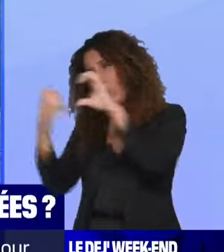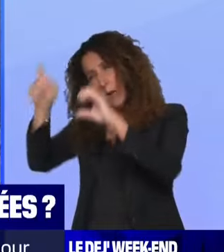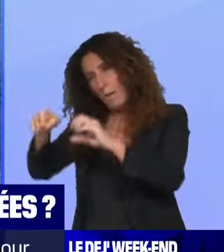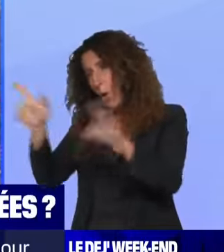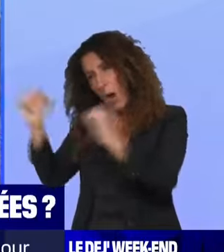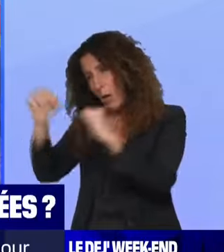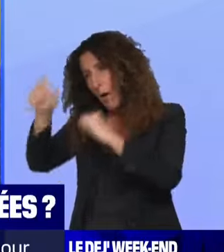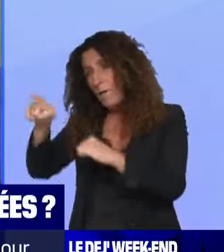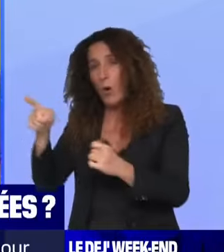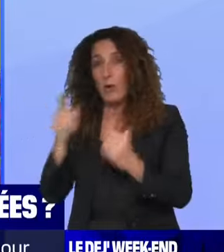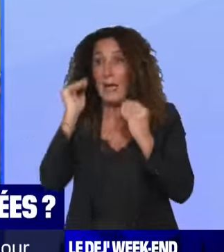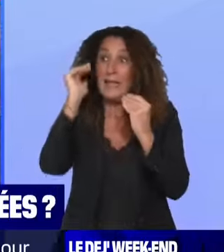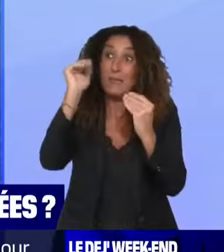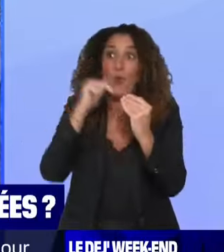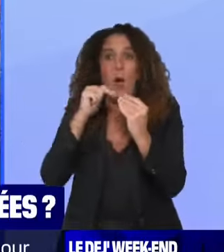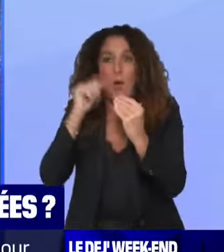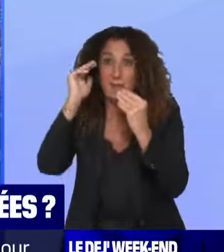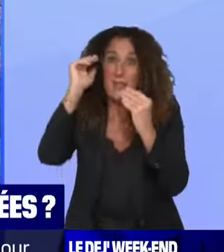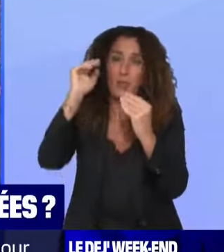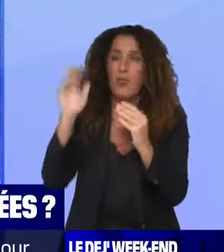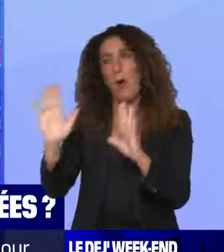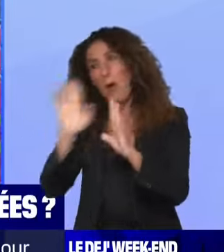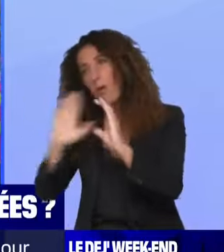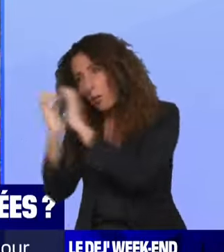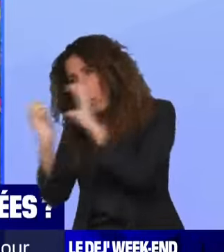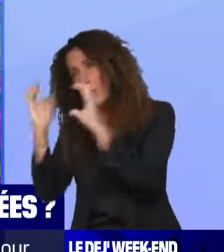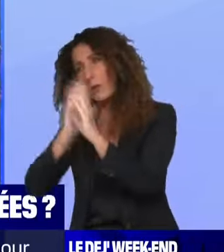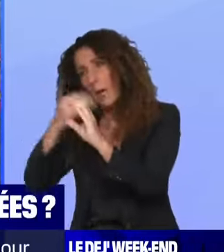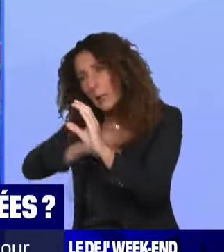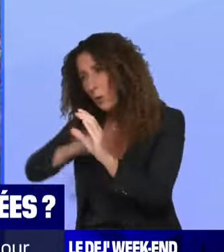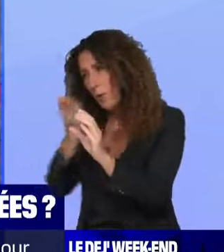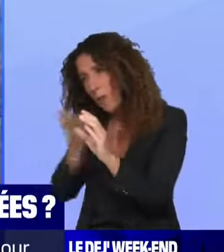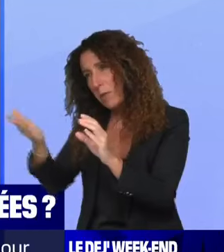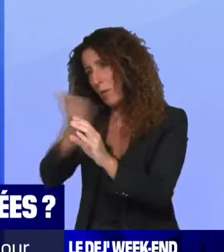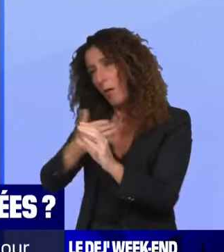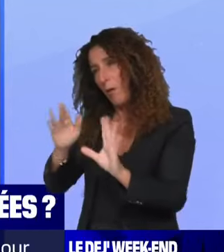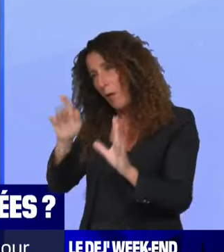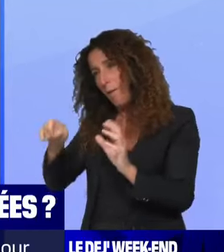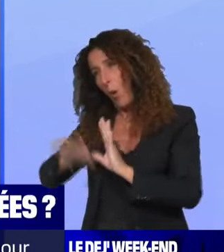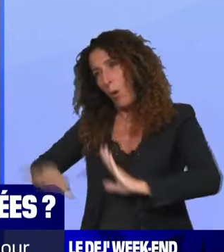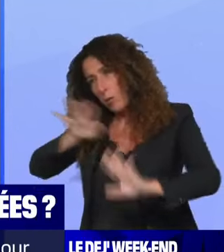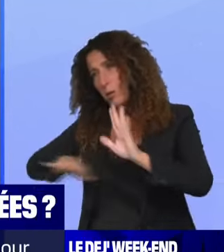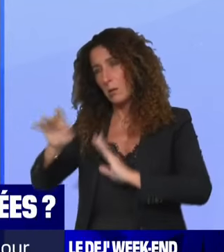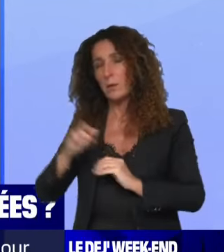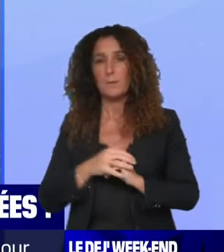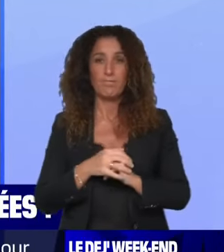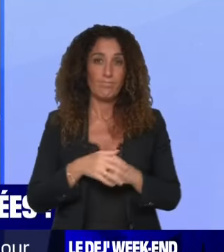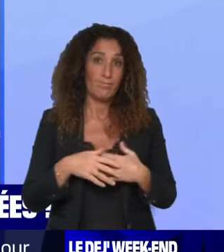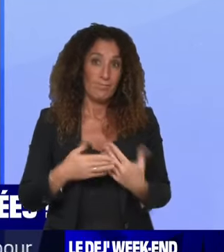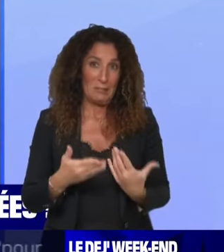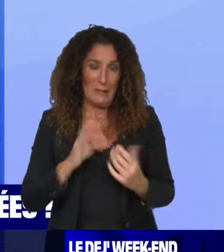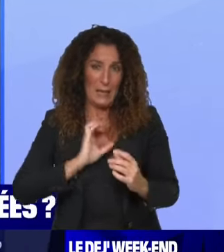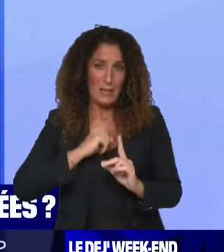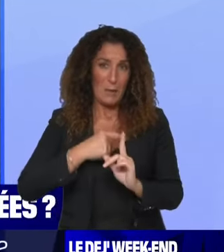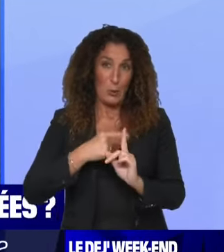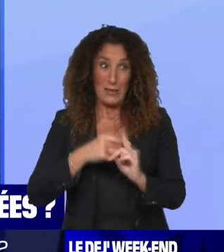par espère pouvoir compter sur l'esprit de responsabilité de la direction des syndicats pour s'entendre. On essaye de rester positif du